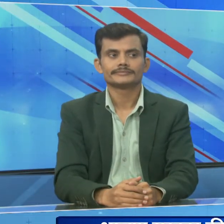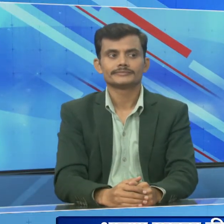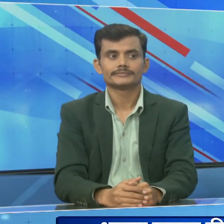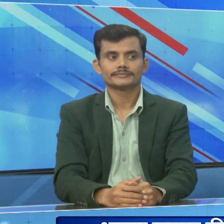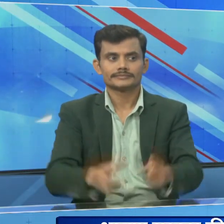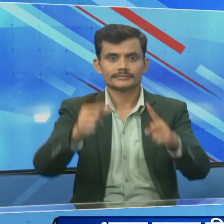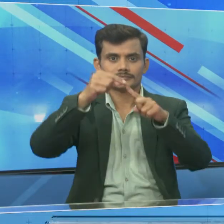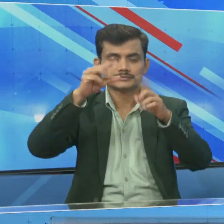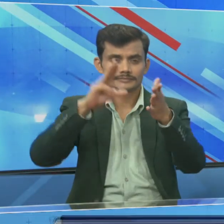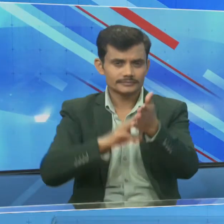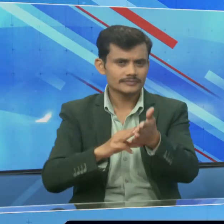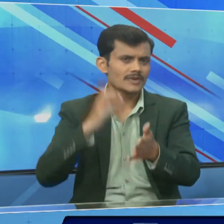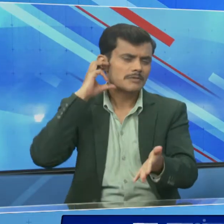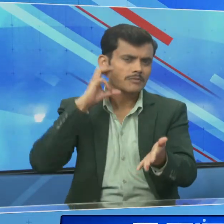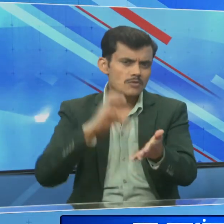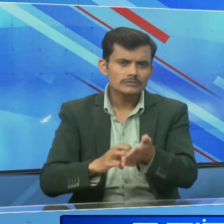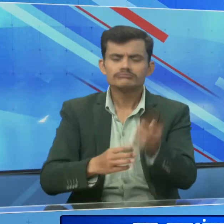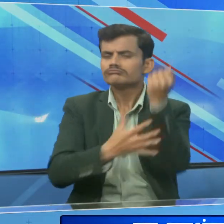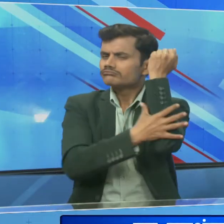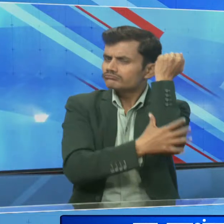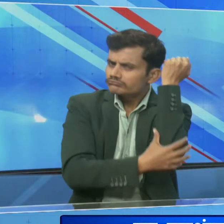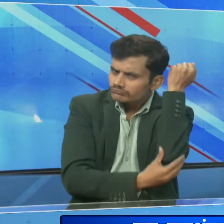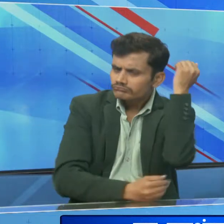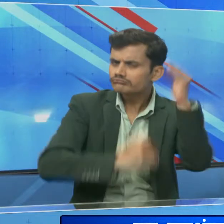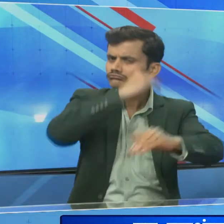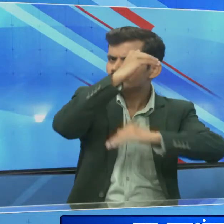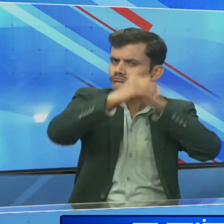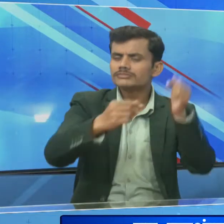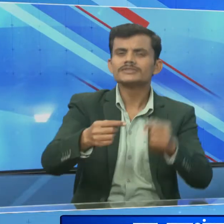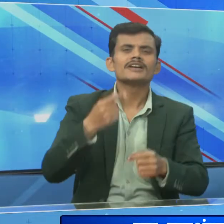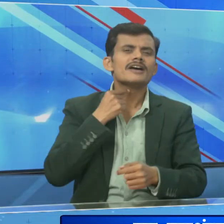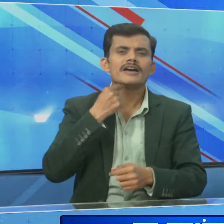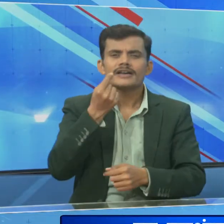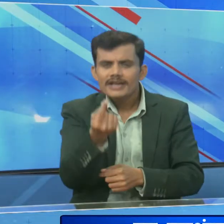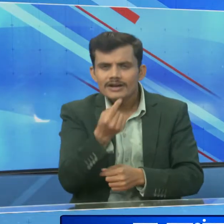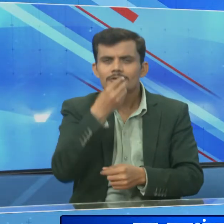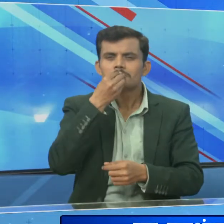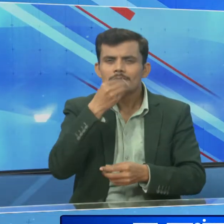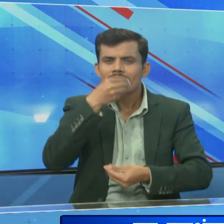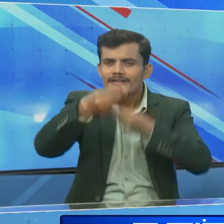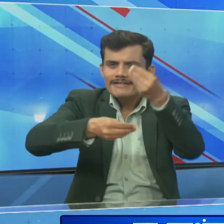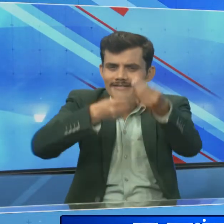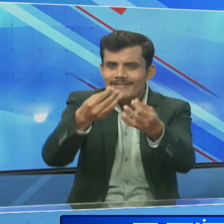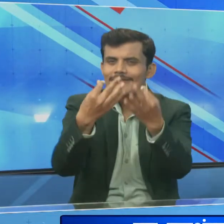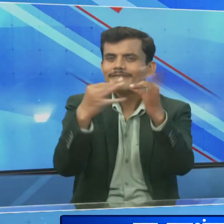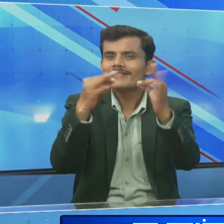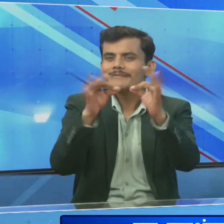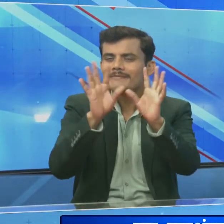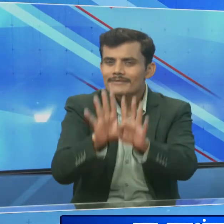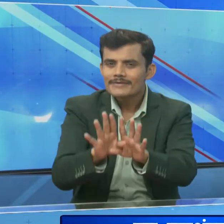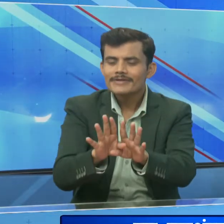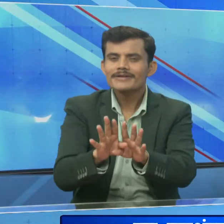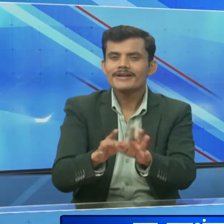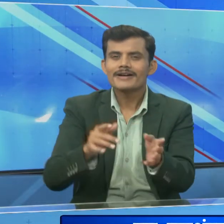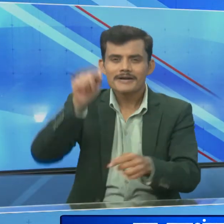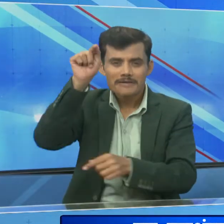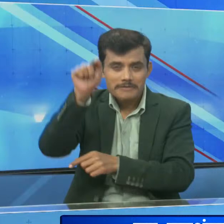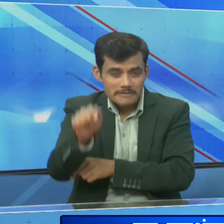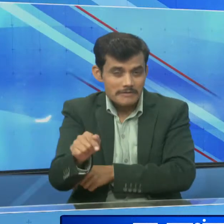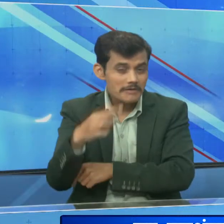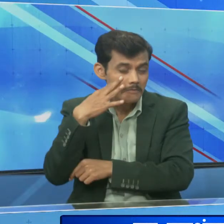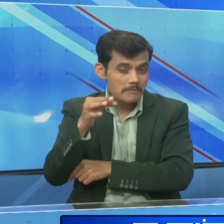Pradhan Mantri Garib Kalyan Anna Yojana, which has been really giving free rations of 5 kilos